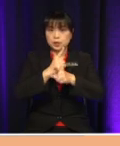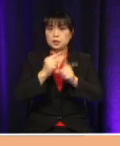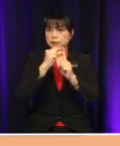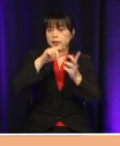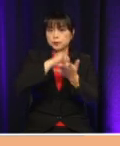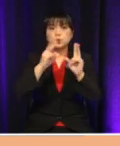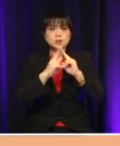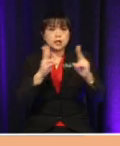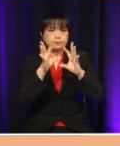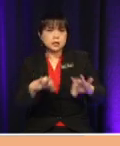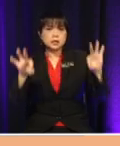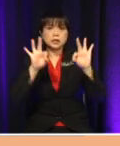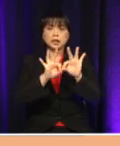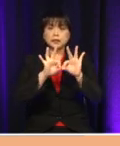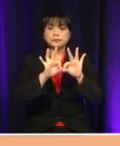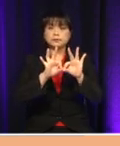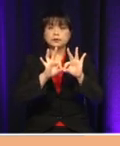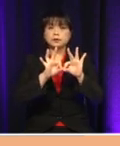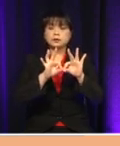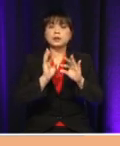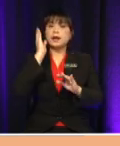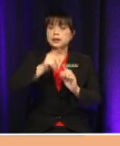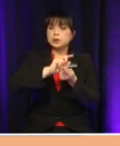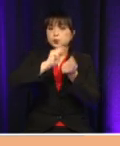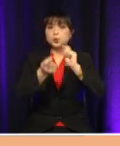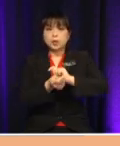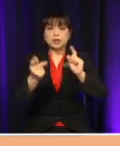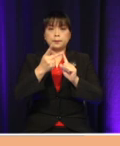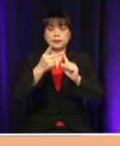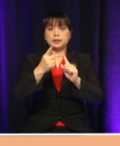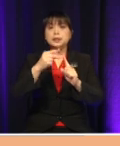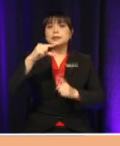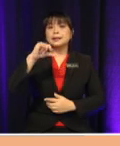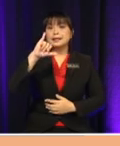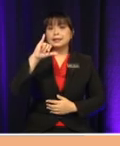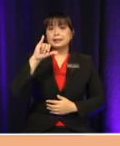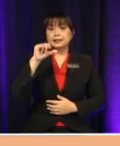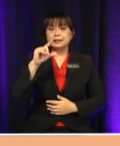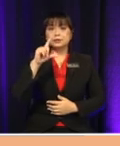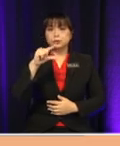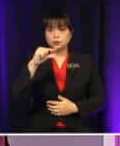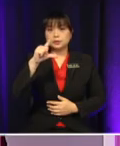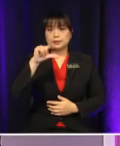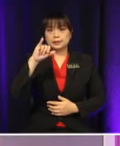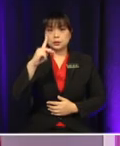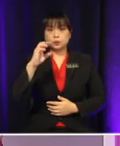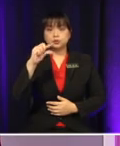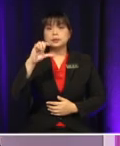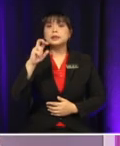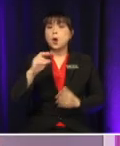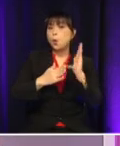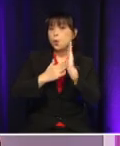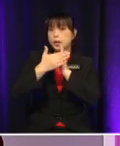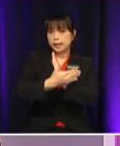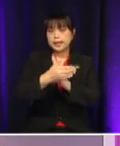akan ditukarkan kepada glike hujan oleh hormon insulin orange karena bukan semua X